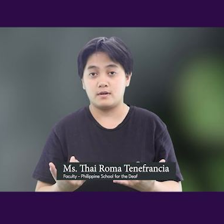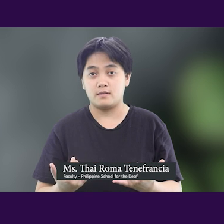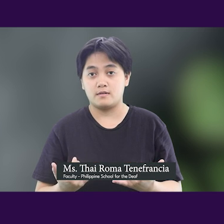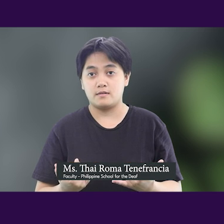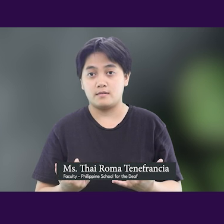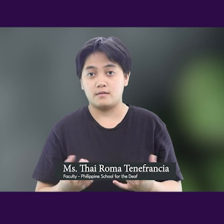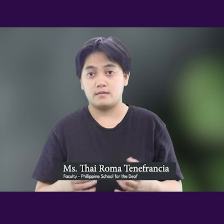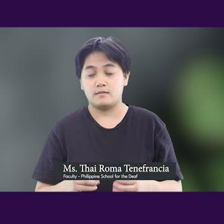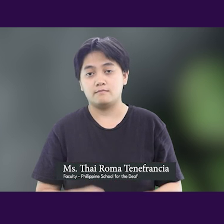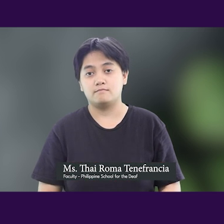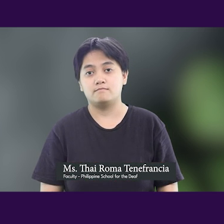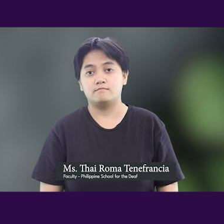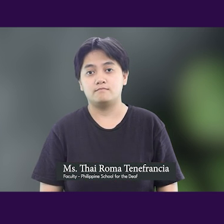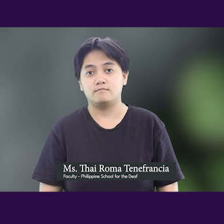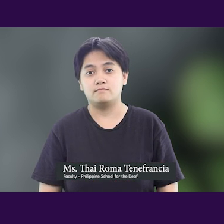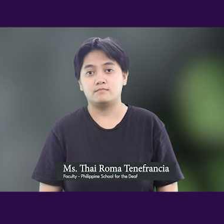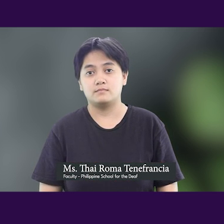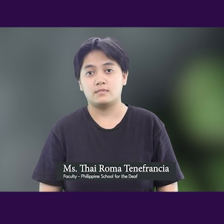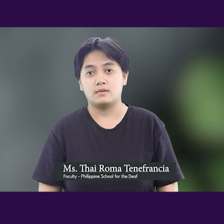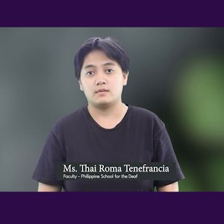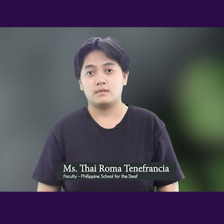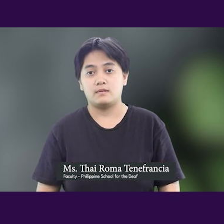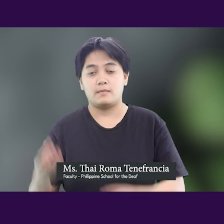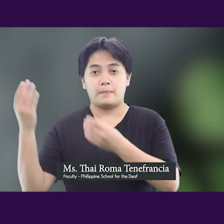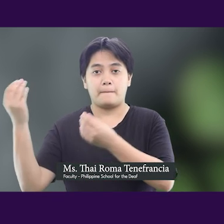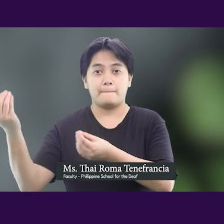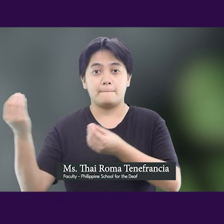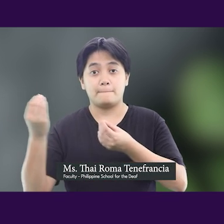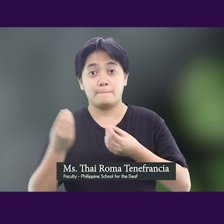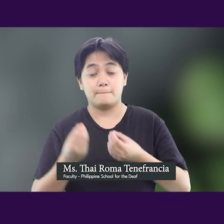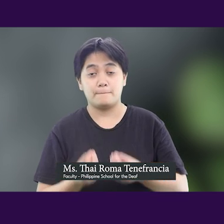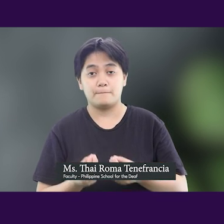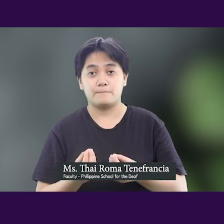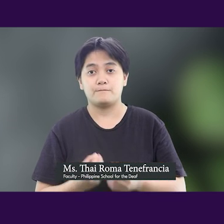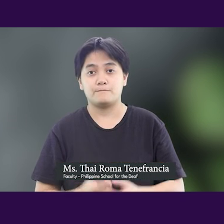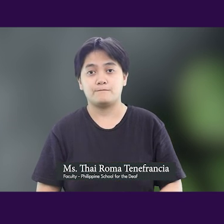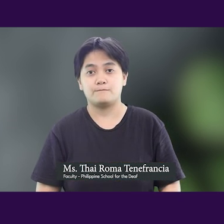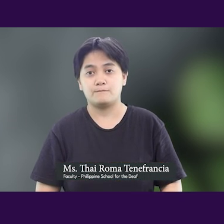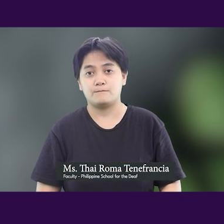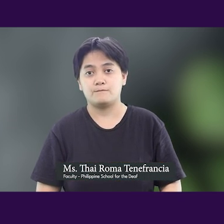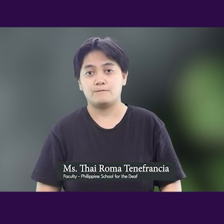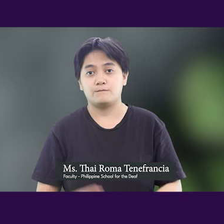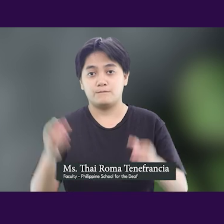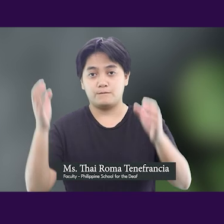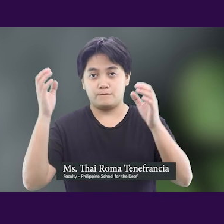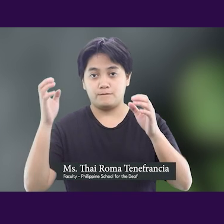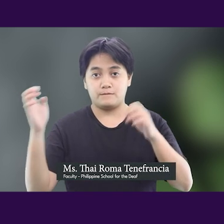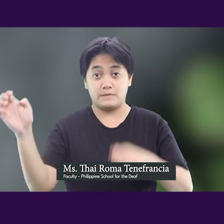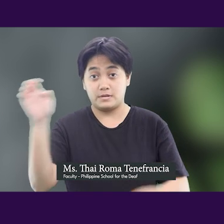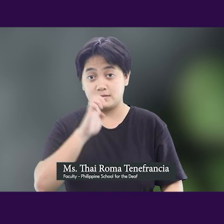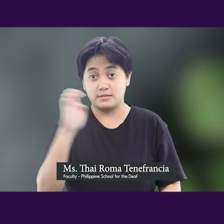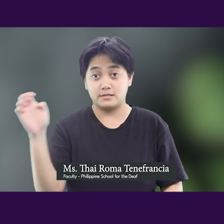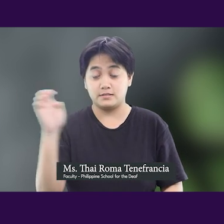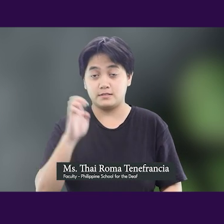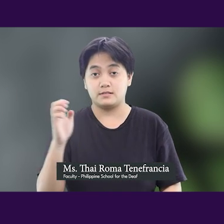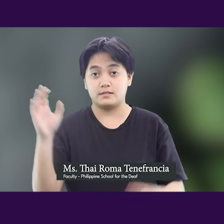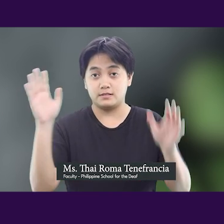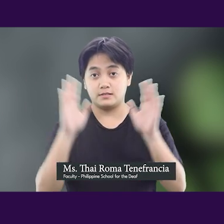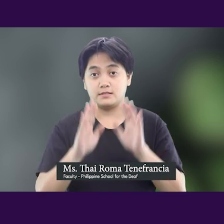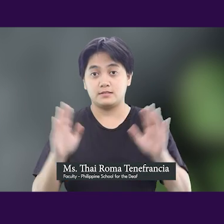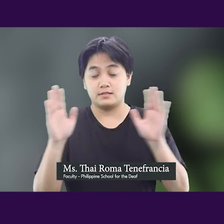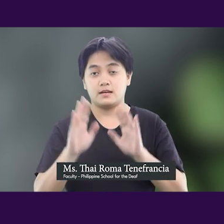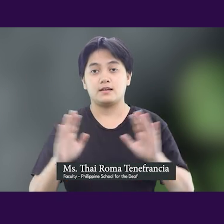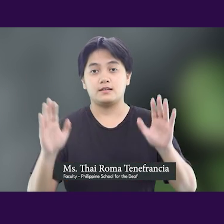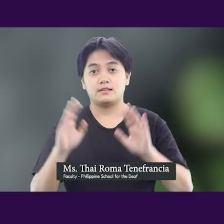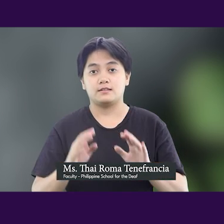makahulugan at mabungang Lenten journey na maghahatid sa atin sa dakilang pagdiriwang ng Easter Sunday.